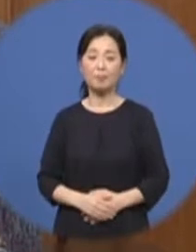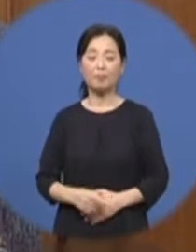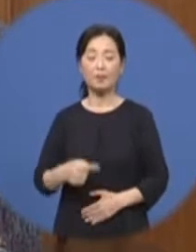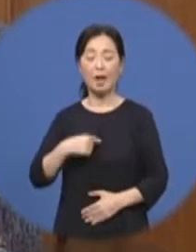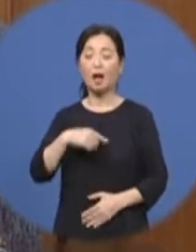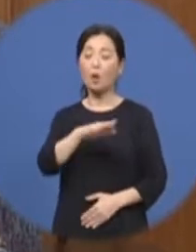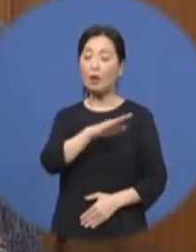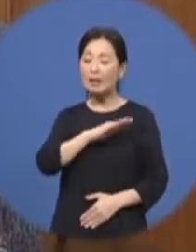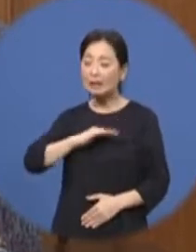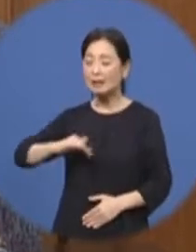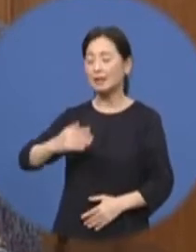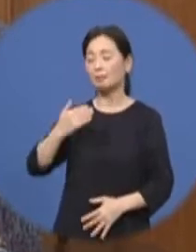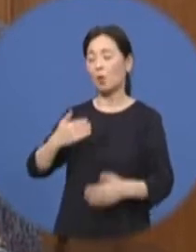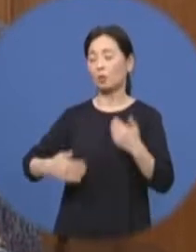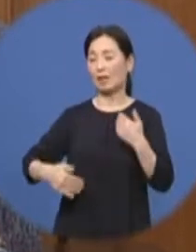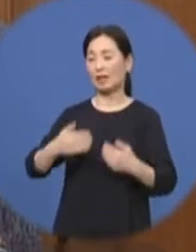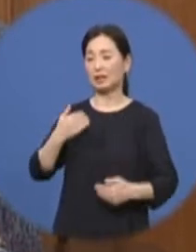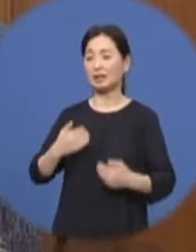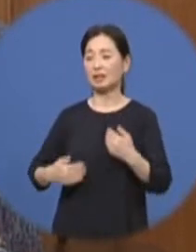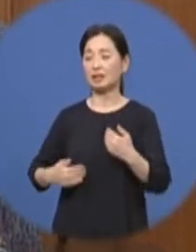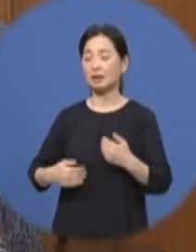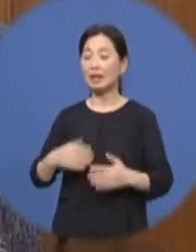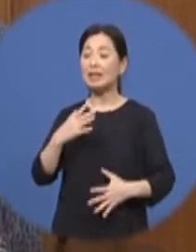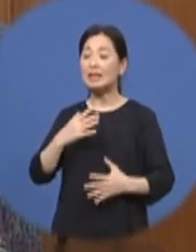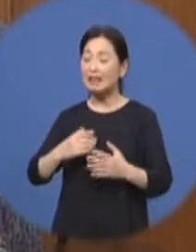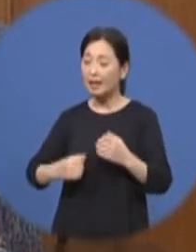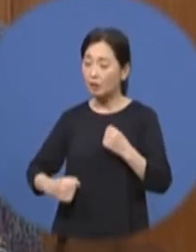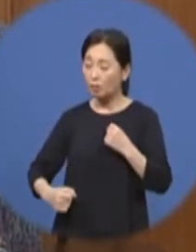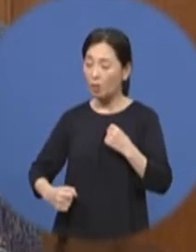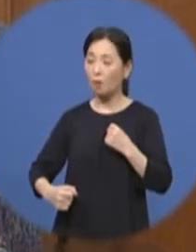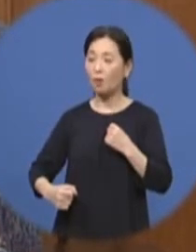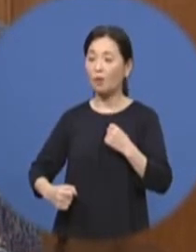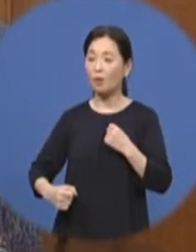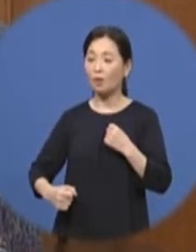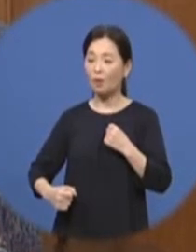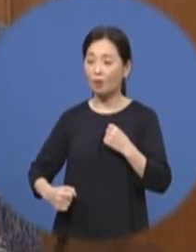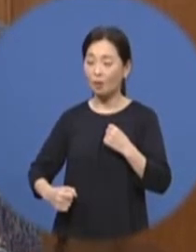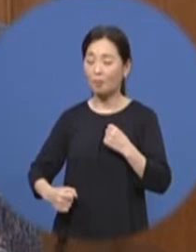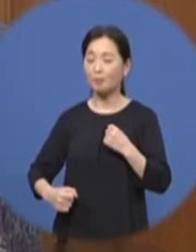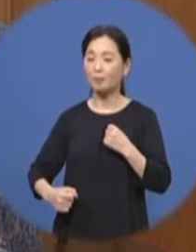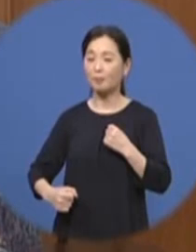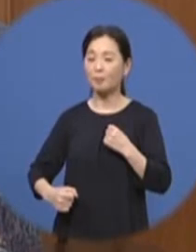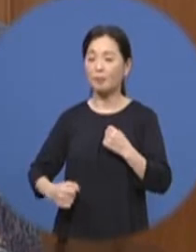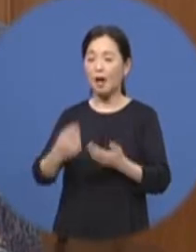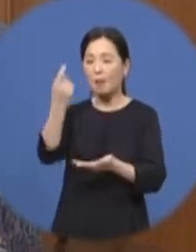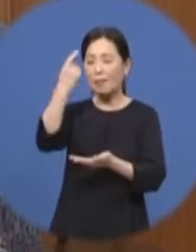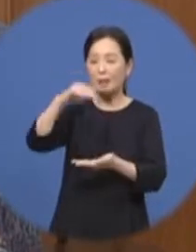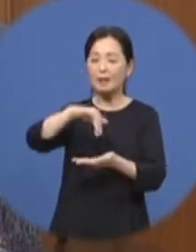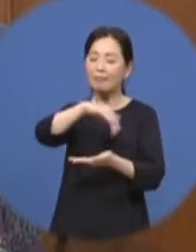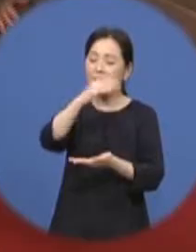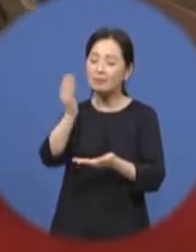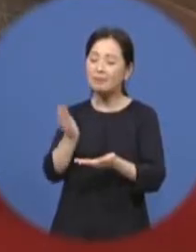ちも嬉しいですし、あの生徒もとてもたくさん、まあ、やっぱり学びがある